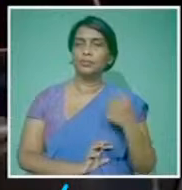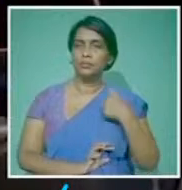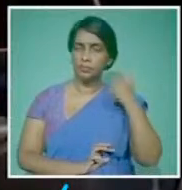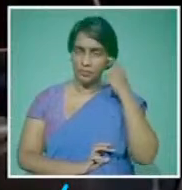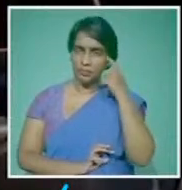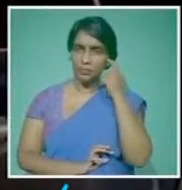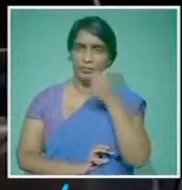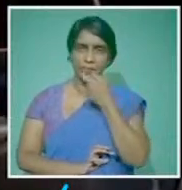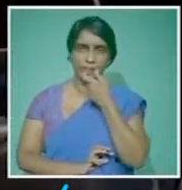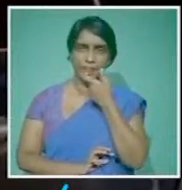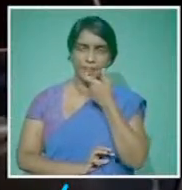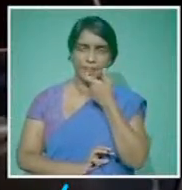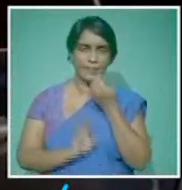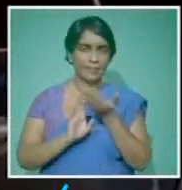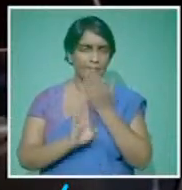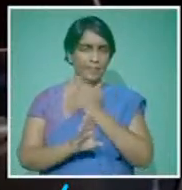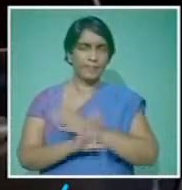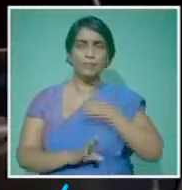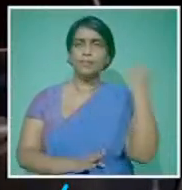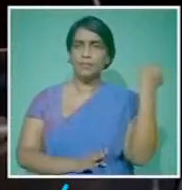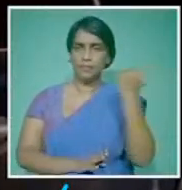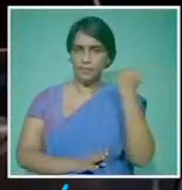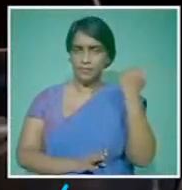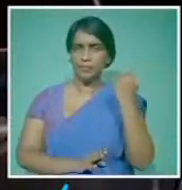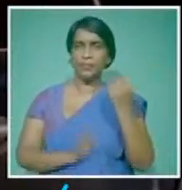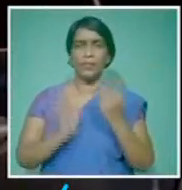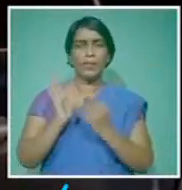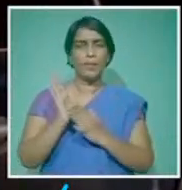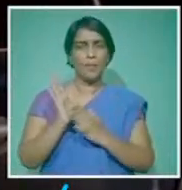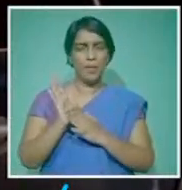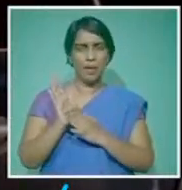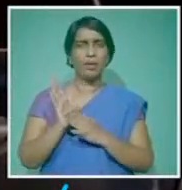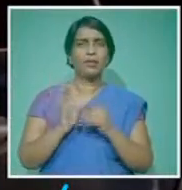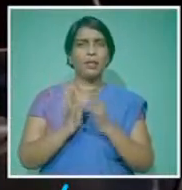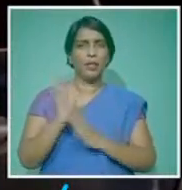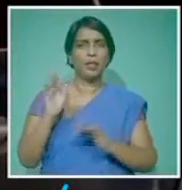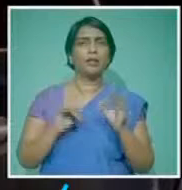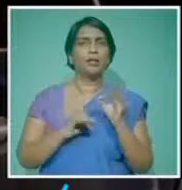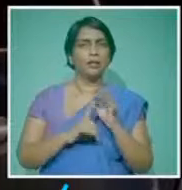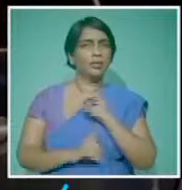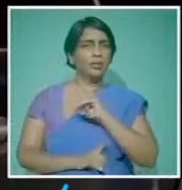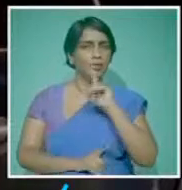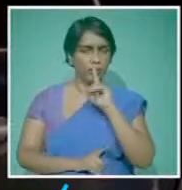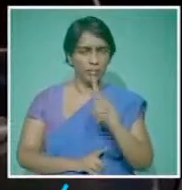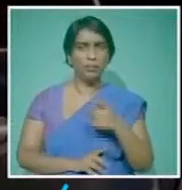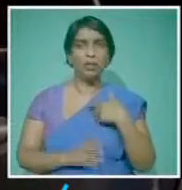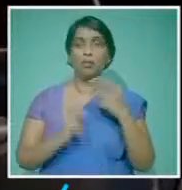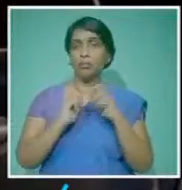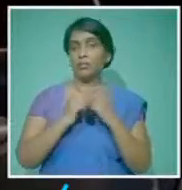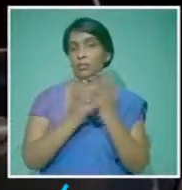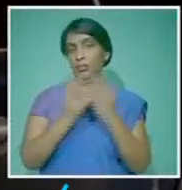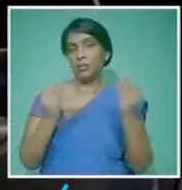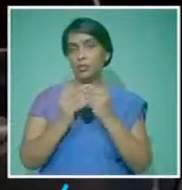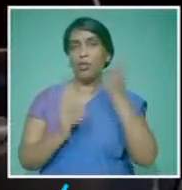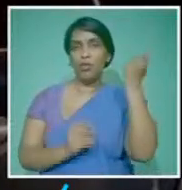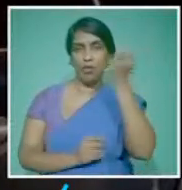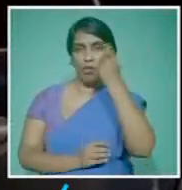හිතන්නේ මීට පෙර කතා කරපු මහින්ද අමරවීර අමාත්‍යවරයා කිව්වා අපි විසඳුම් හොයන්න ඕනේ